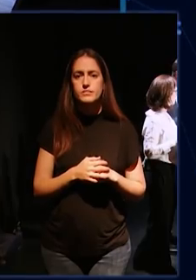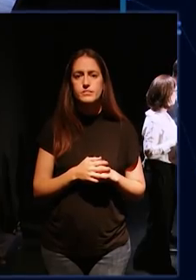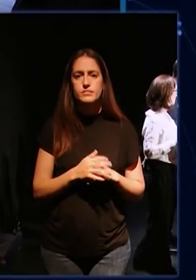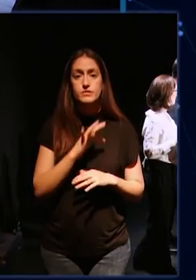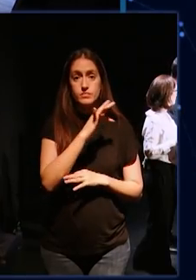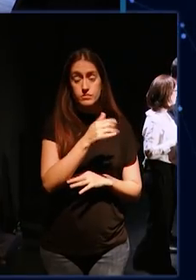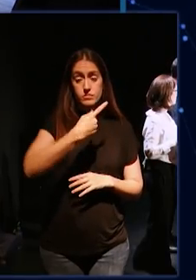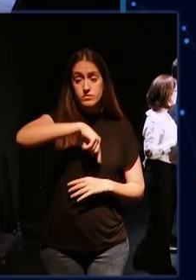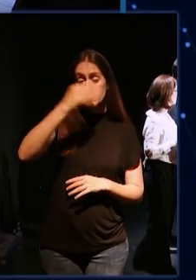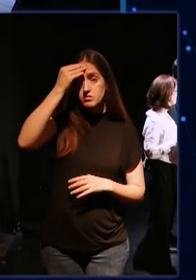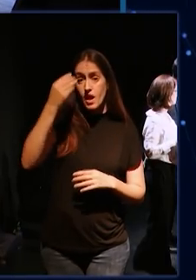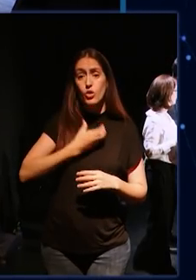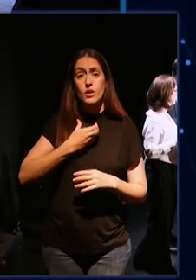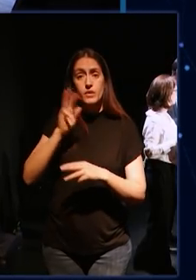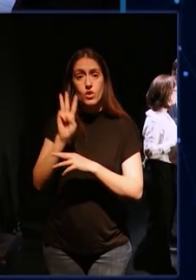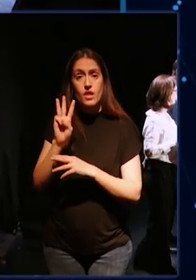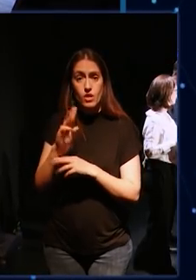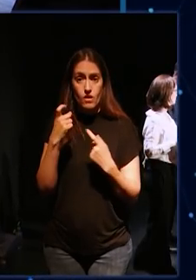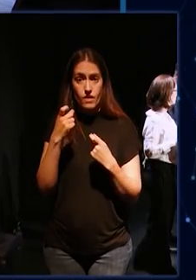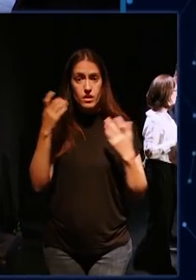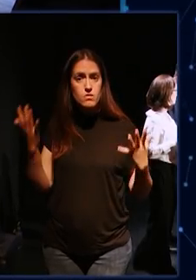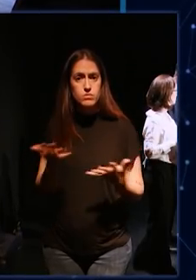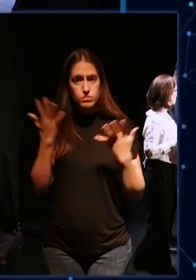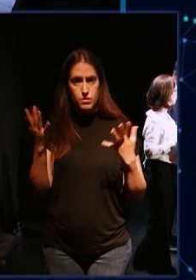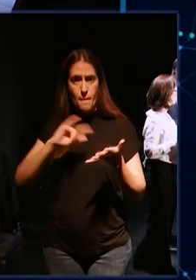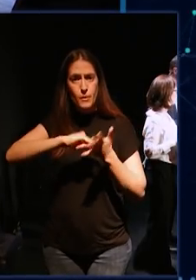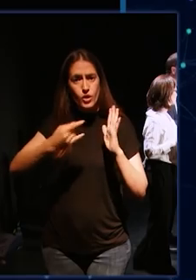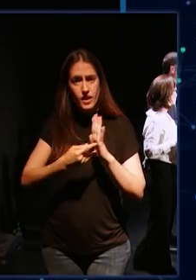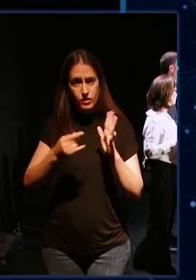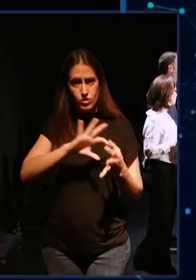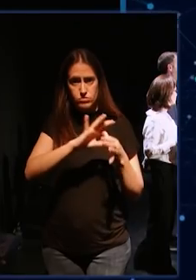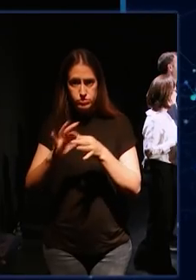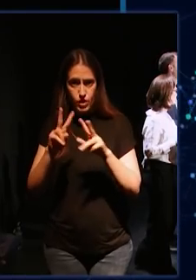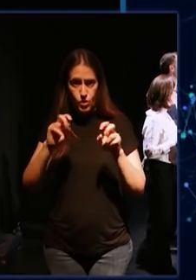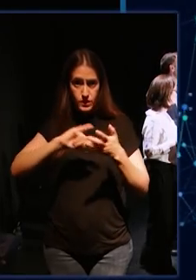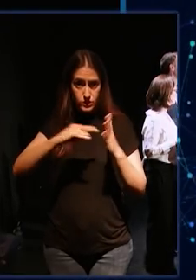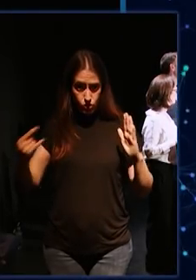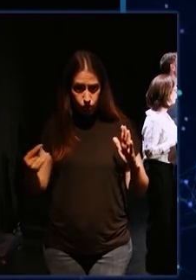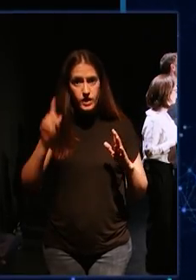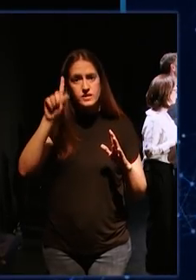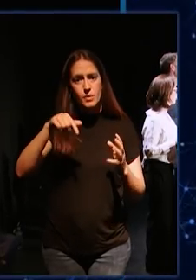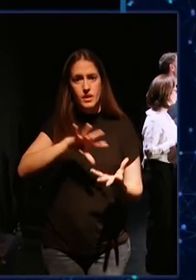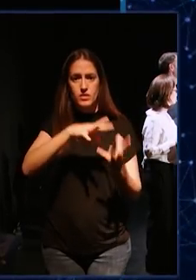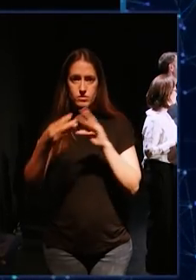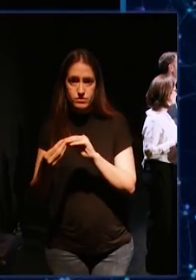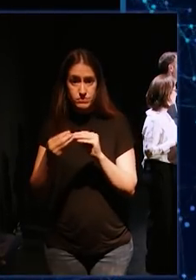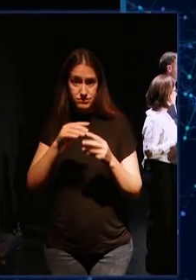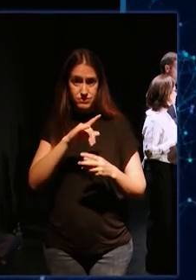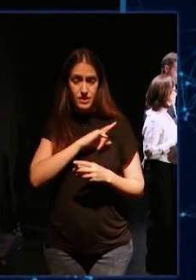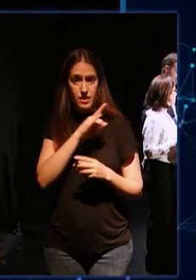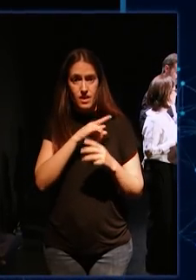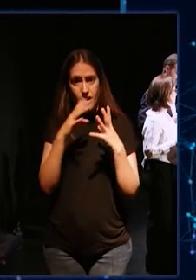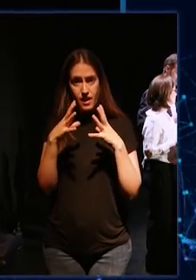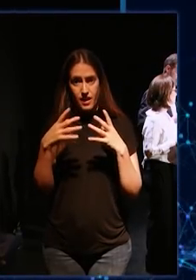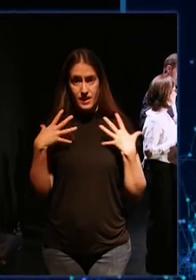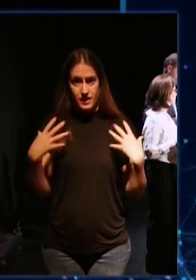nosotros creemos que el Ayuntamiento de Cardedeu tiene que impulsar proyectos vinculados a las nuevas tecnologías y a la transición energética. Tenemos que ser un